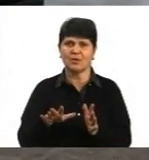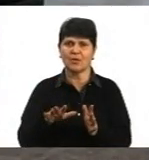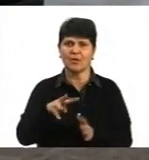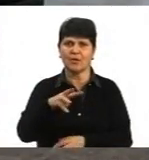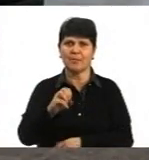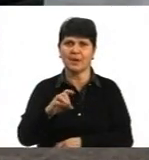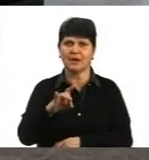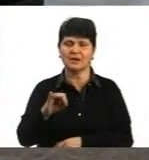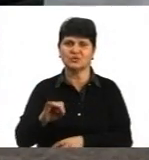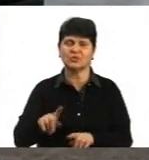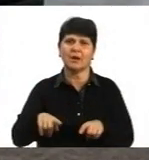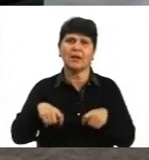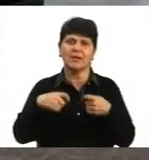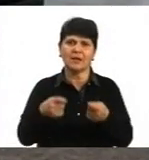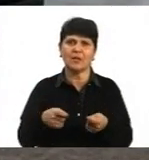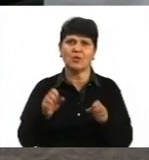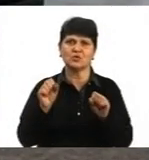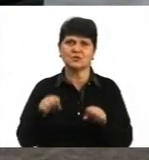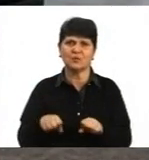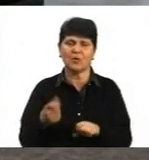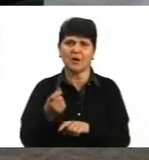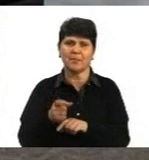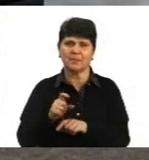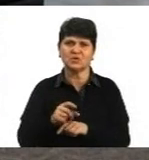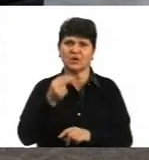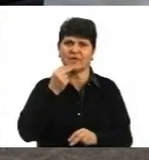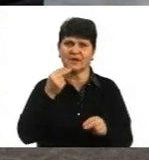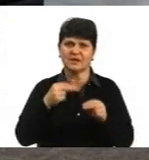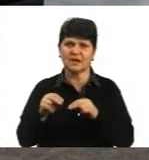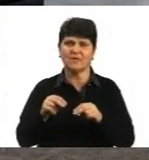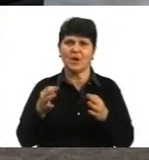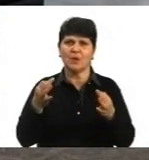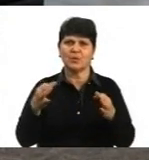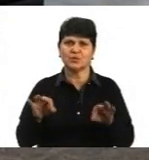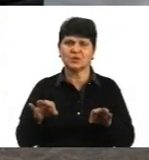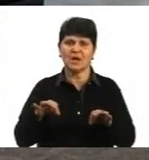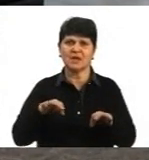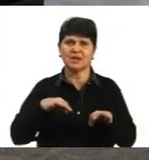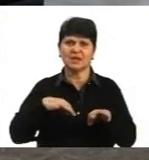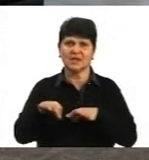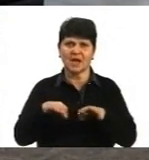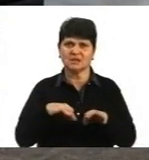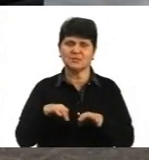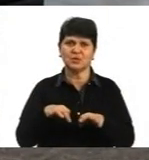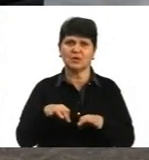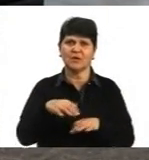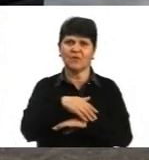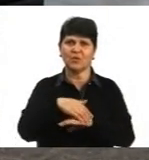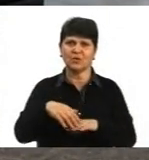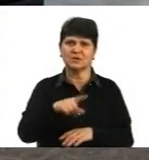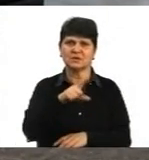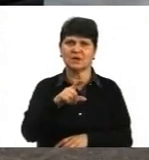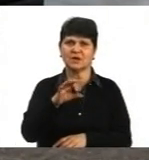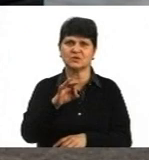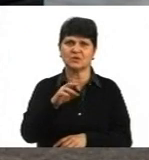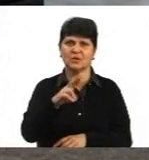більш ефективно пропускати транспортні засоби на вулицю Зодчих. Проте чудес на світі не буває, і